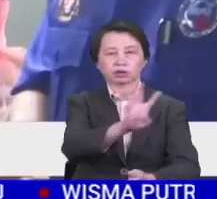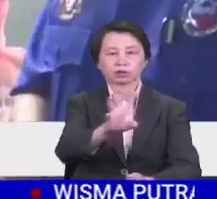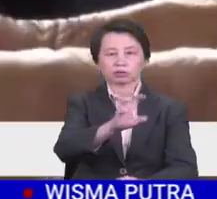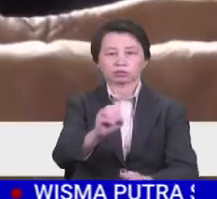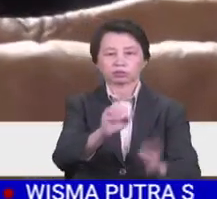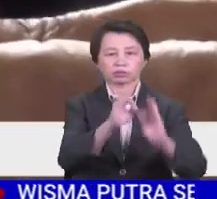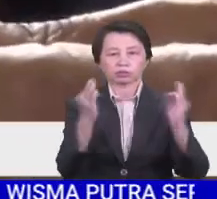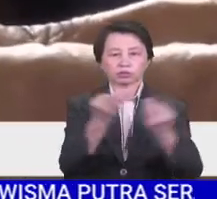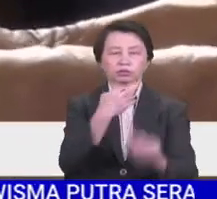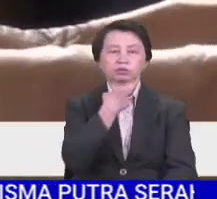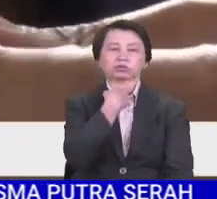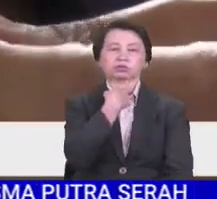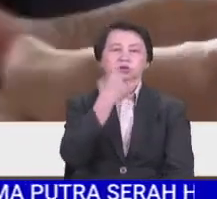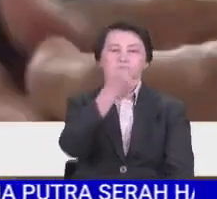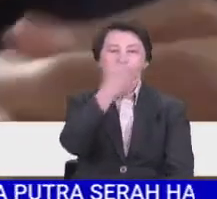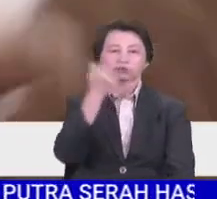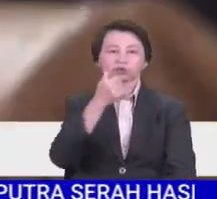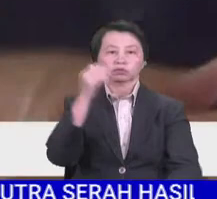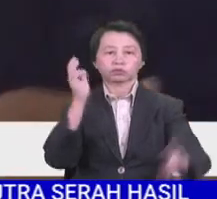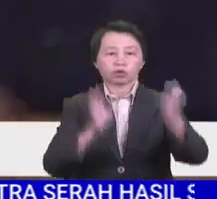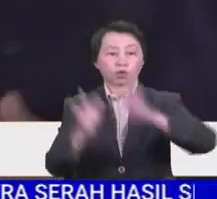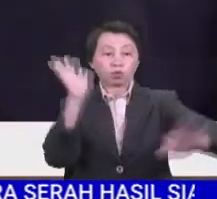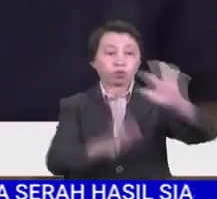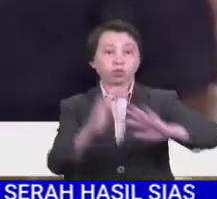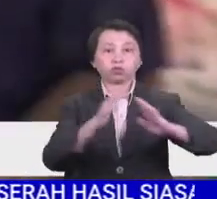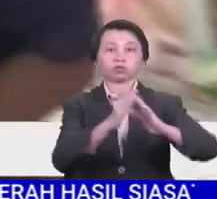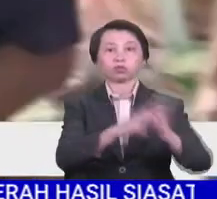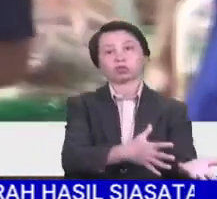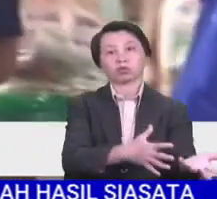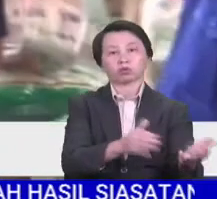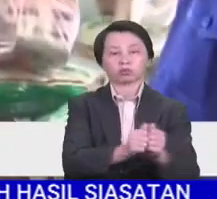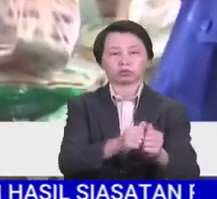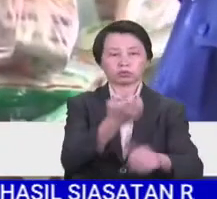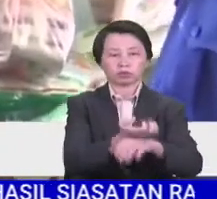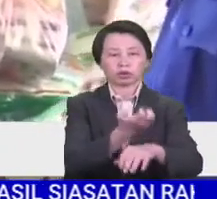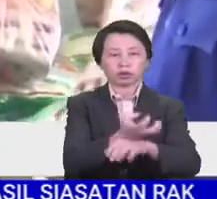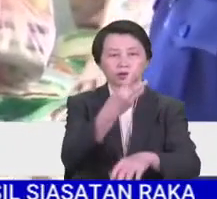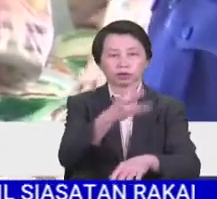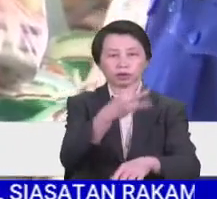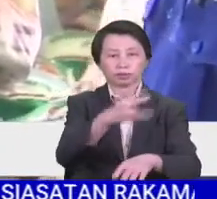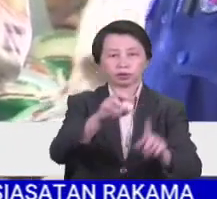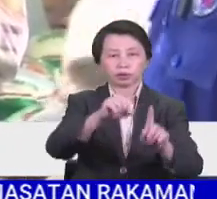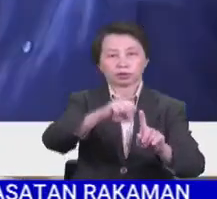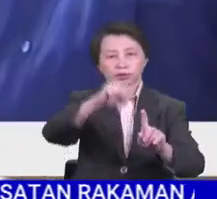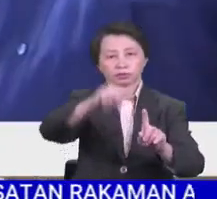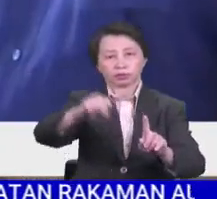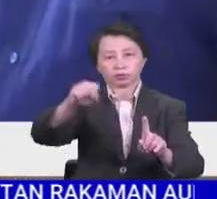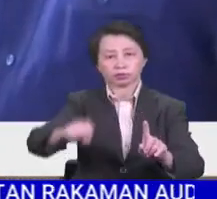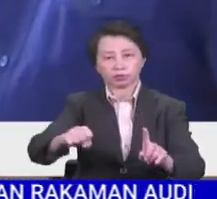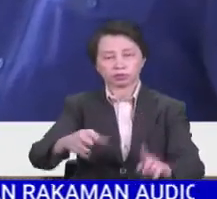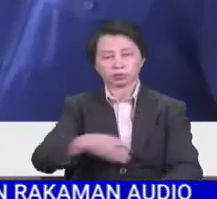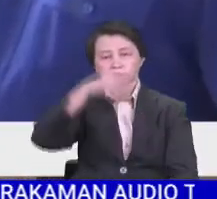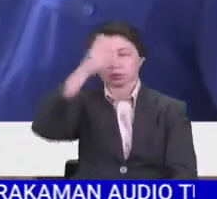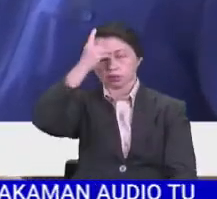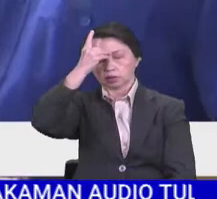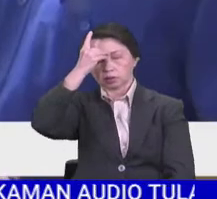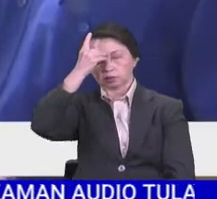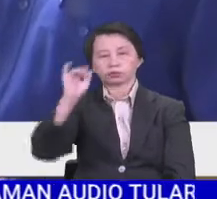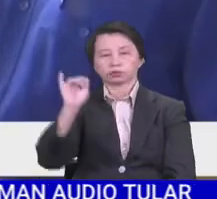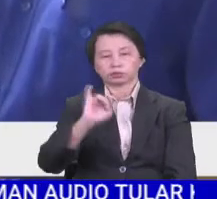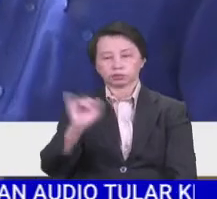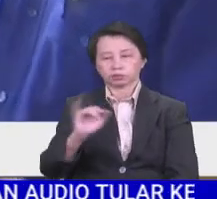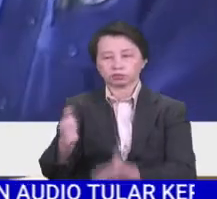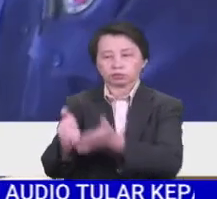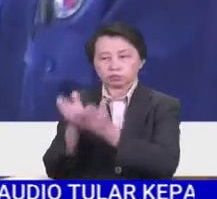sediakaniam Jejas akibat musibah itu di kampung seri manis batu 16 Sandakan Dalam pada itu Datuk Zakaria turut